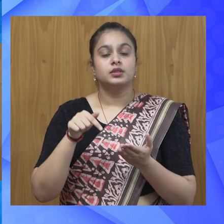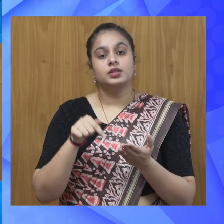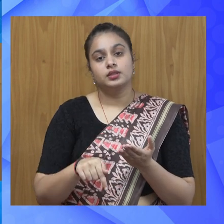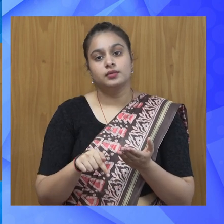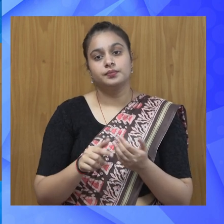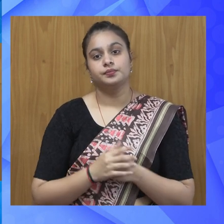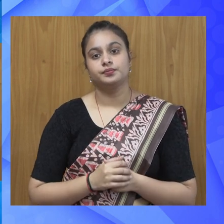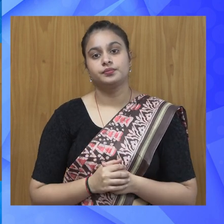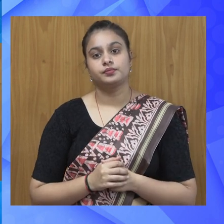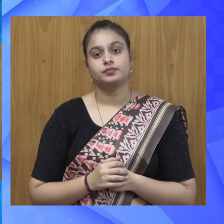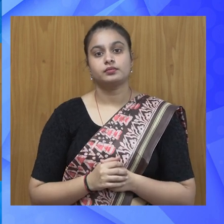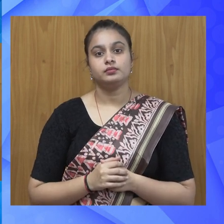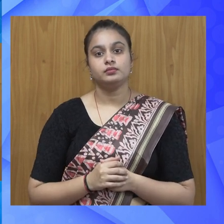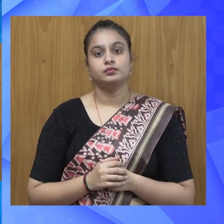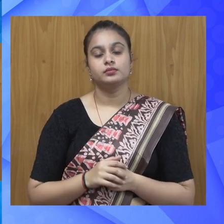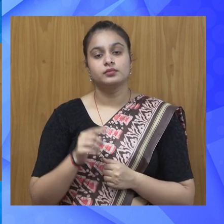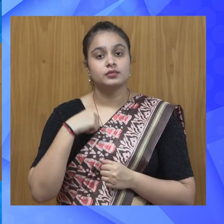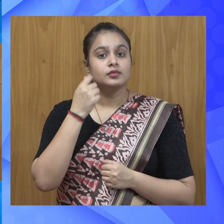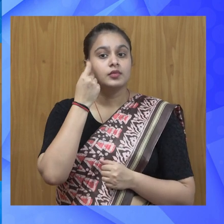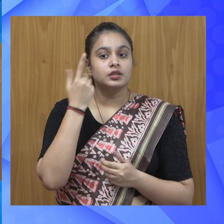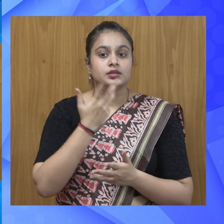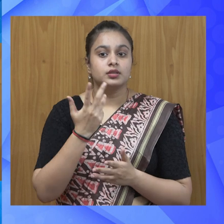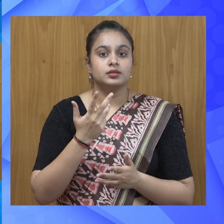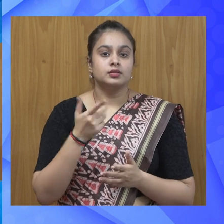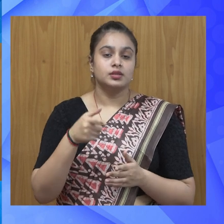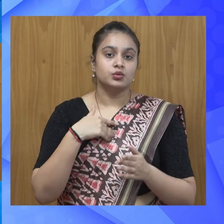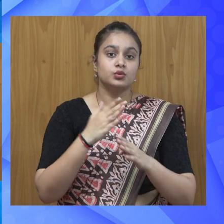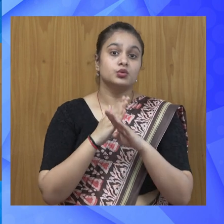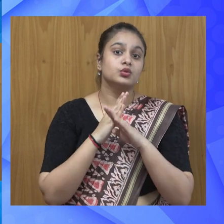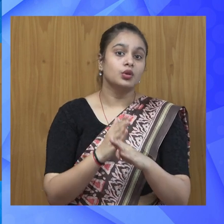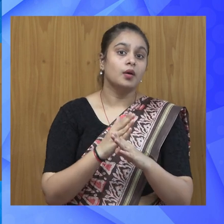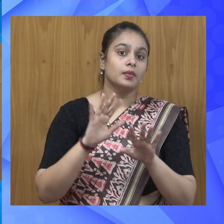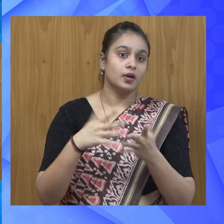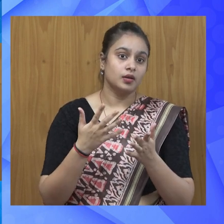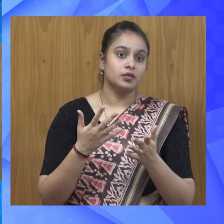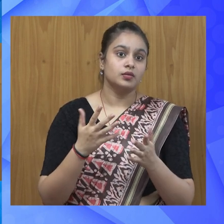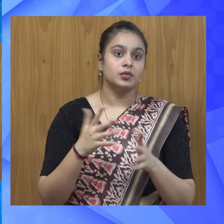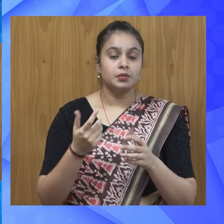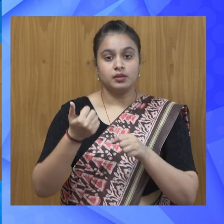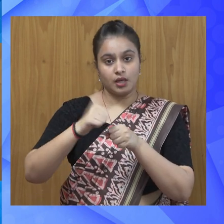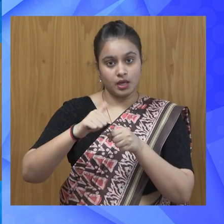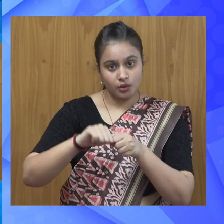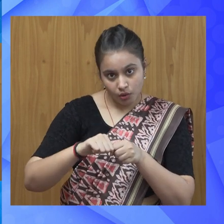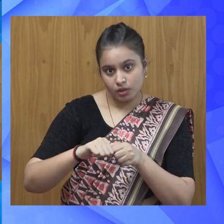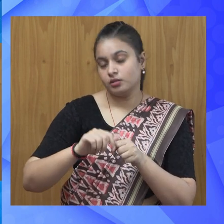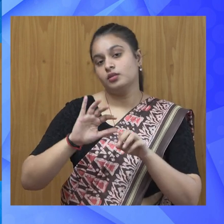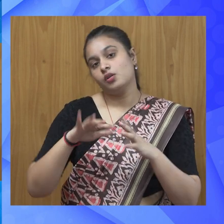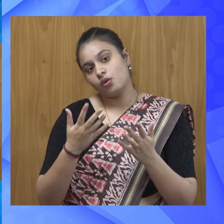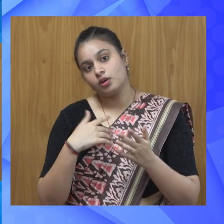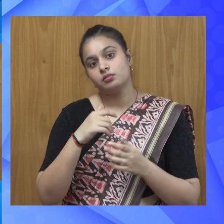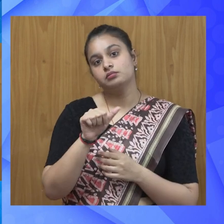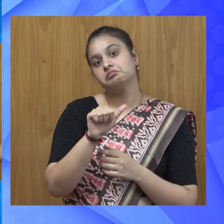बहुत ज्यादा इसको हमें समझना चाहिए और कैसे इसे रोकथाम करनी है। जैसे शराब और बाकी